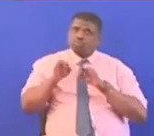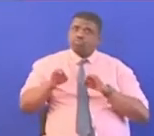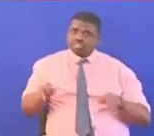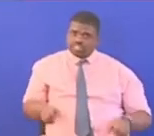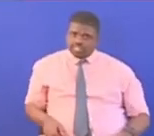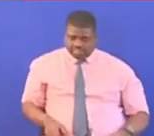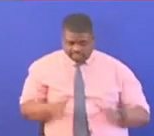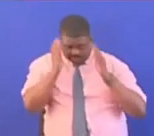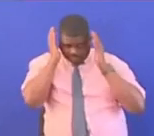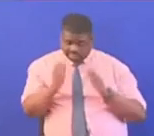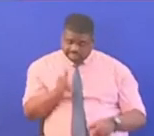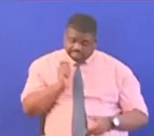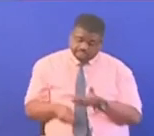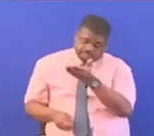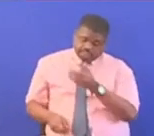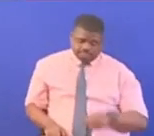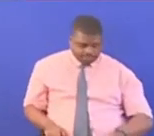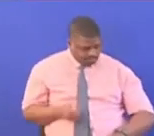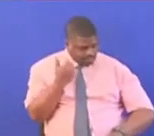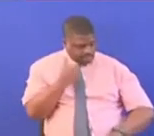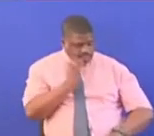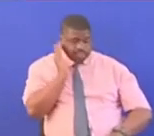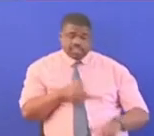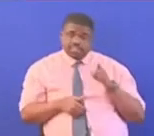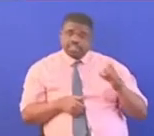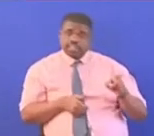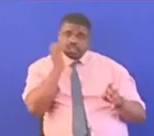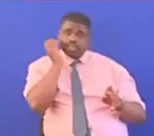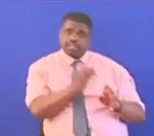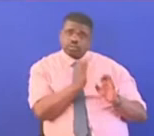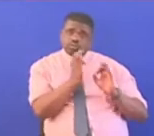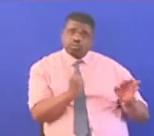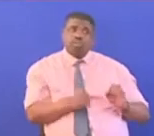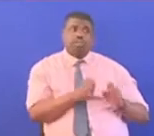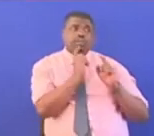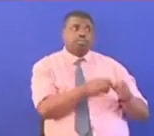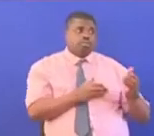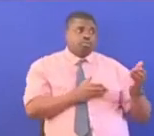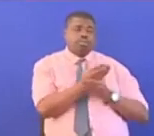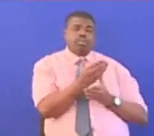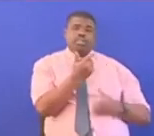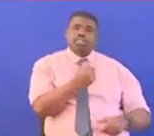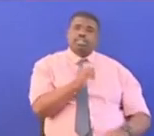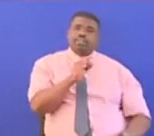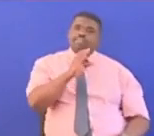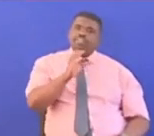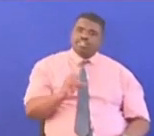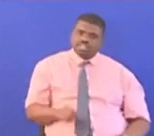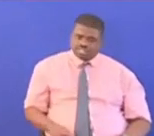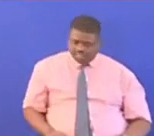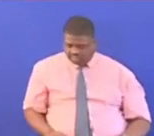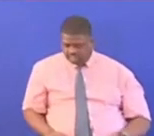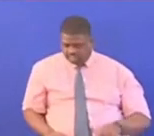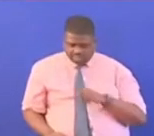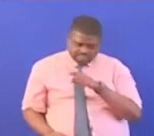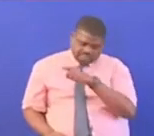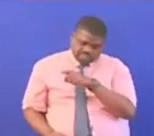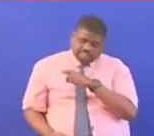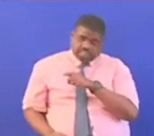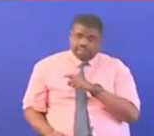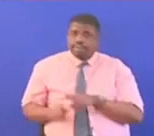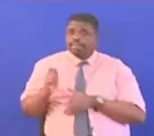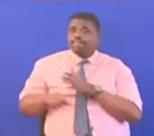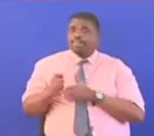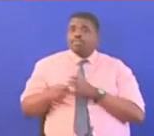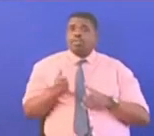Mheshimiwa Spika, serikali ilikuwa na nia nzuri kabisa kupitia TFS ambapo